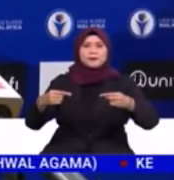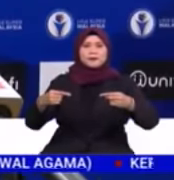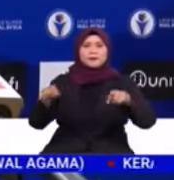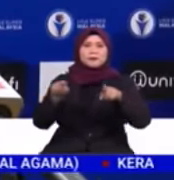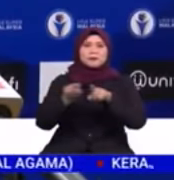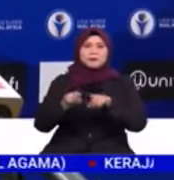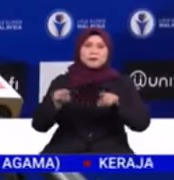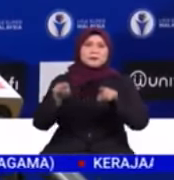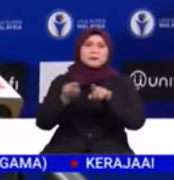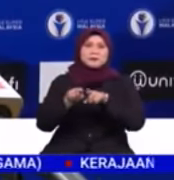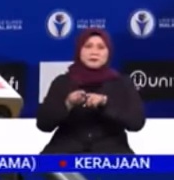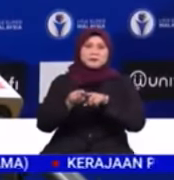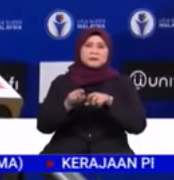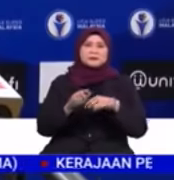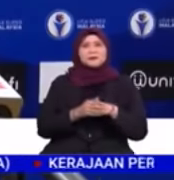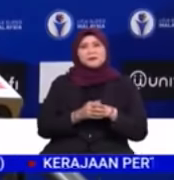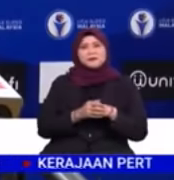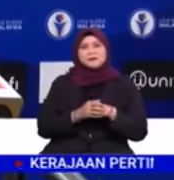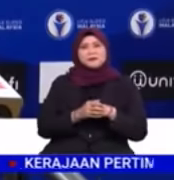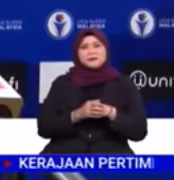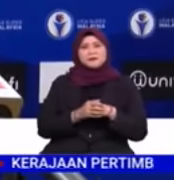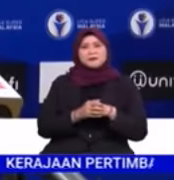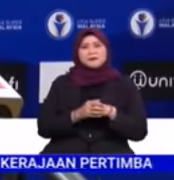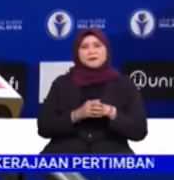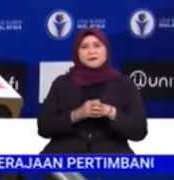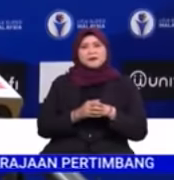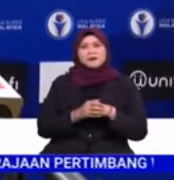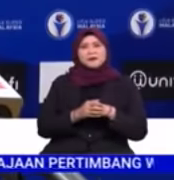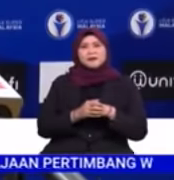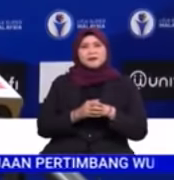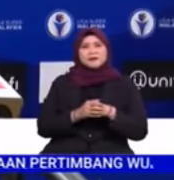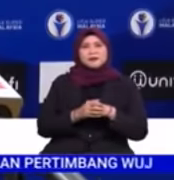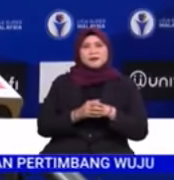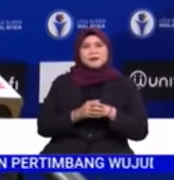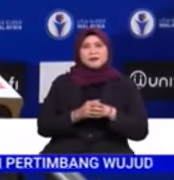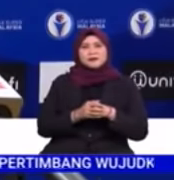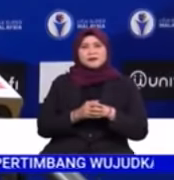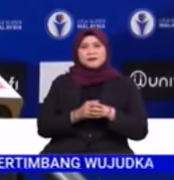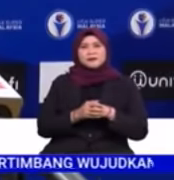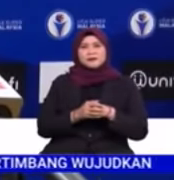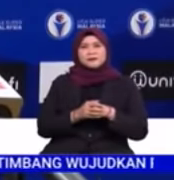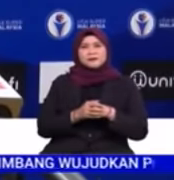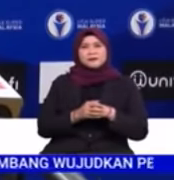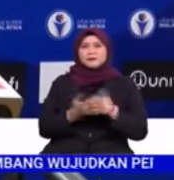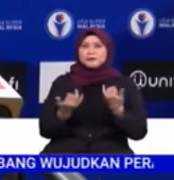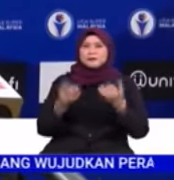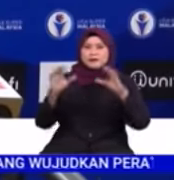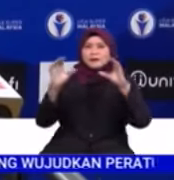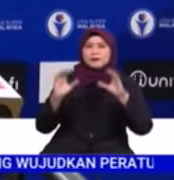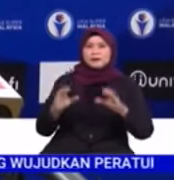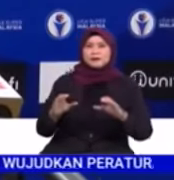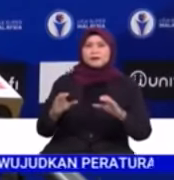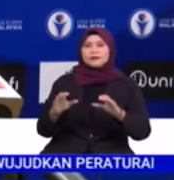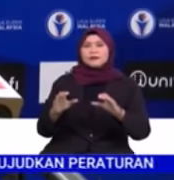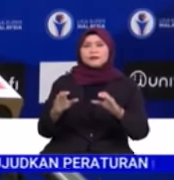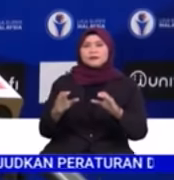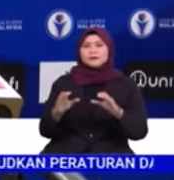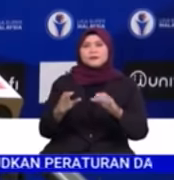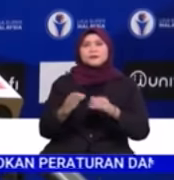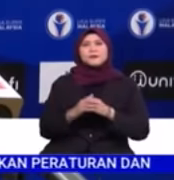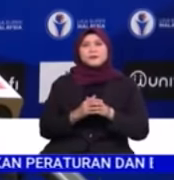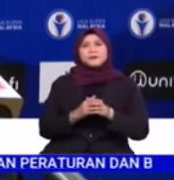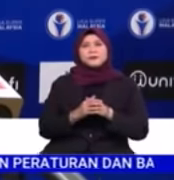cekrekan tak sudah tanya itu yang kini inoue dia akan